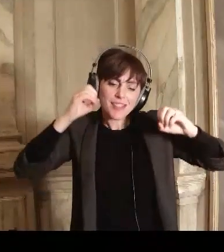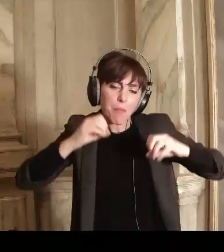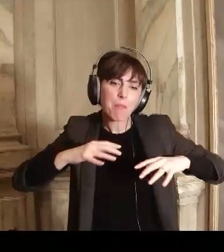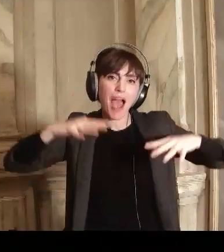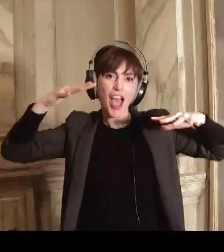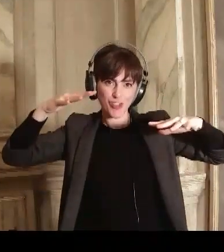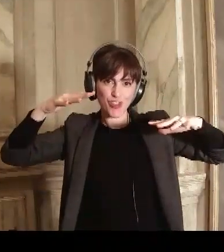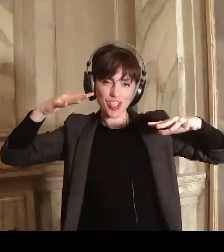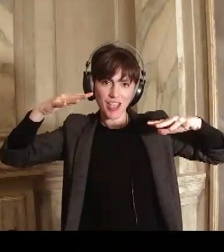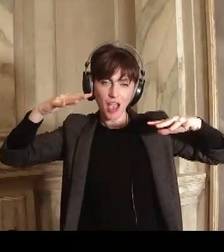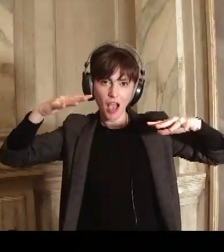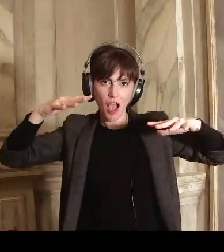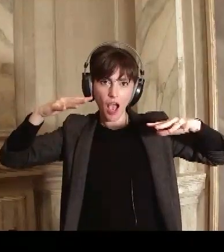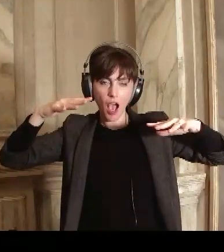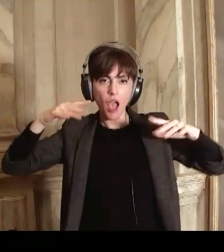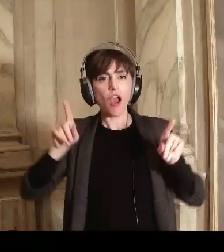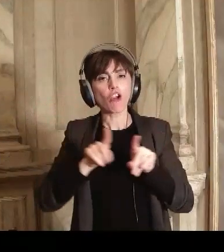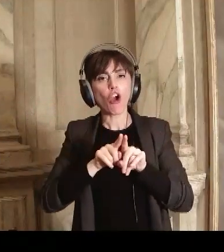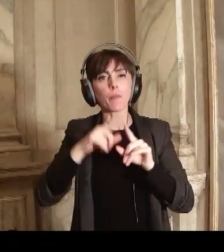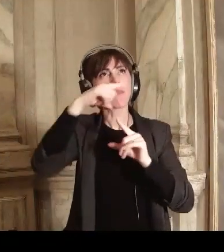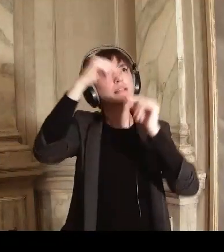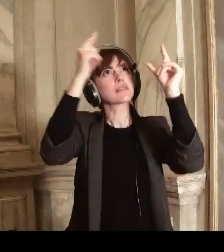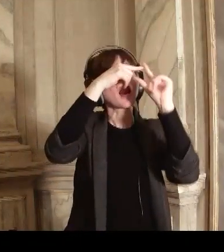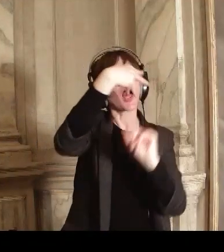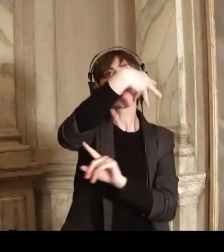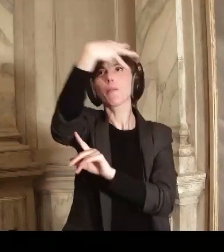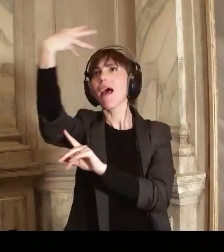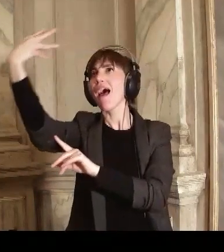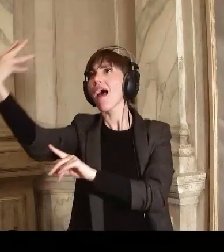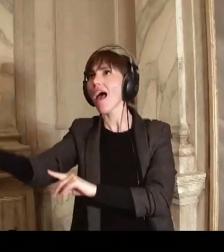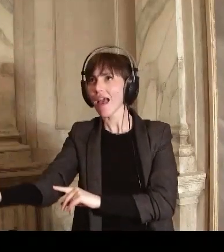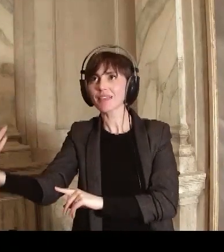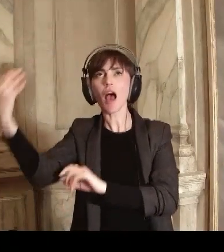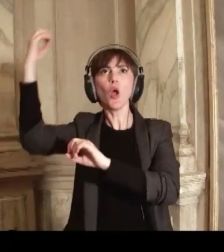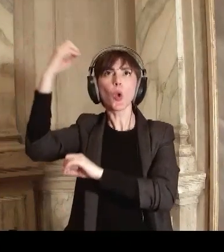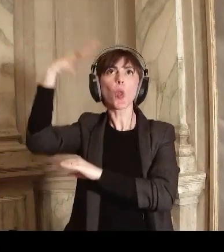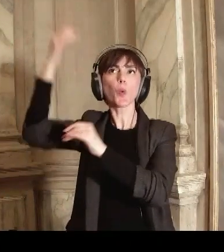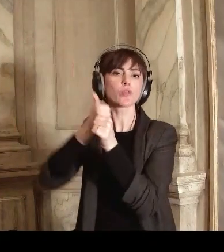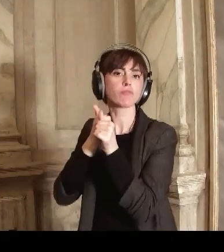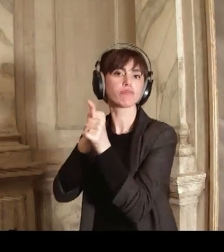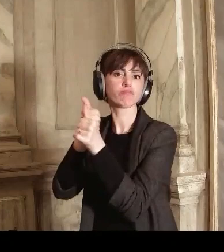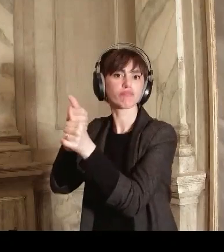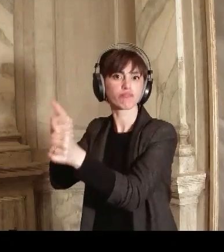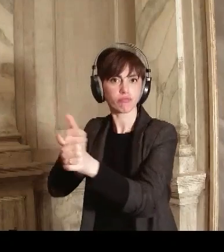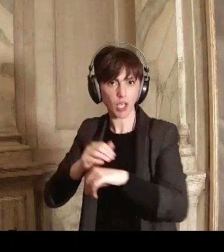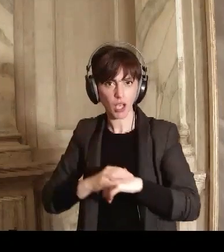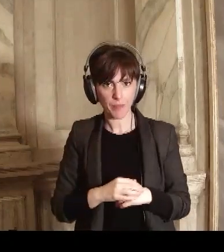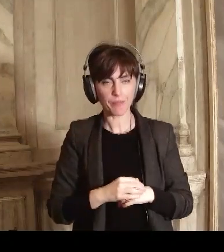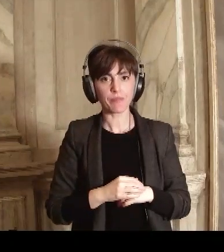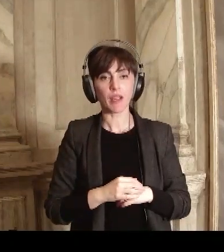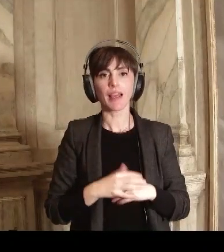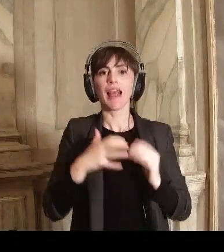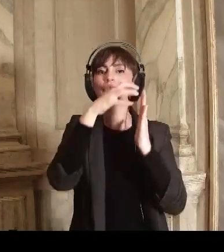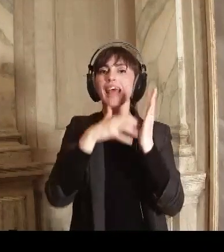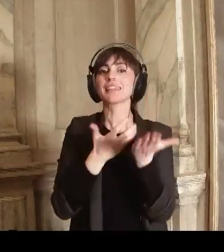che illumina i percorsi di questo confuso oggi. Novità di quest'anno, la scelta di produrre i testi vincitori del bando di